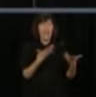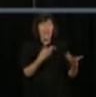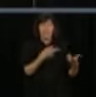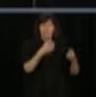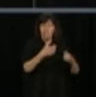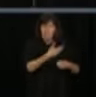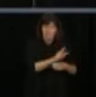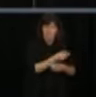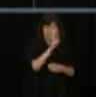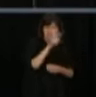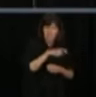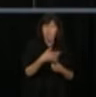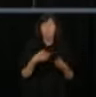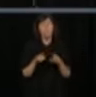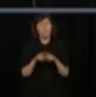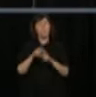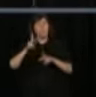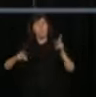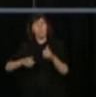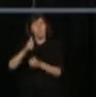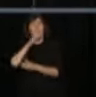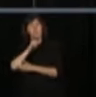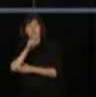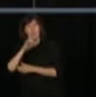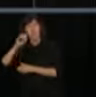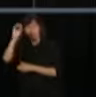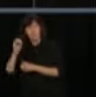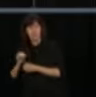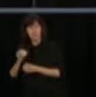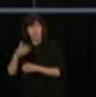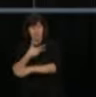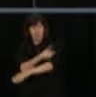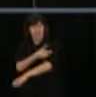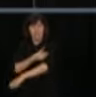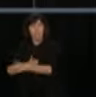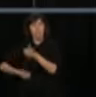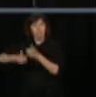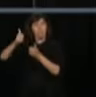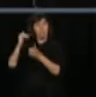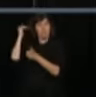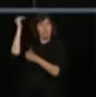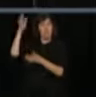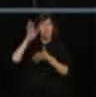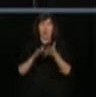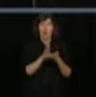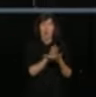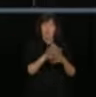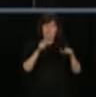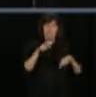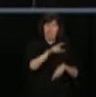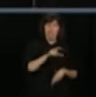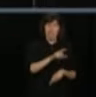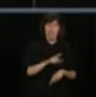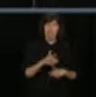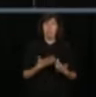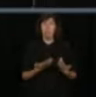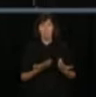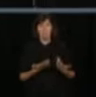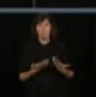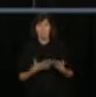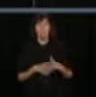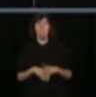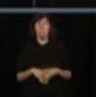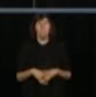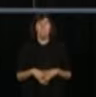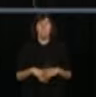pourcentages de vaccination sont même plus hauts que la moyenne au Québec. Alors, je ne pense pas que c'est un enjeu, mais je pense que c'est un des éléments qu'on veut